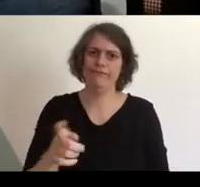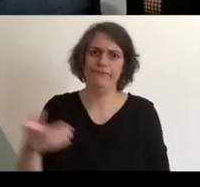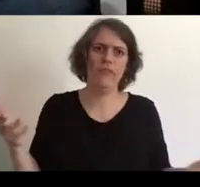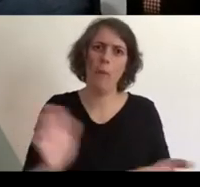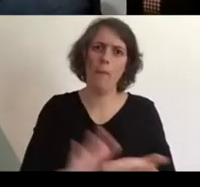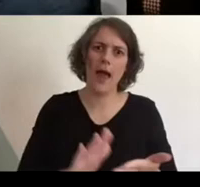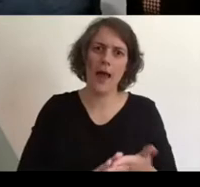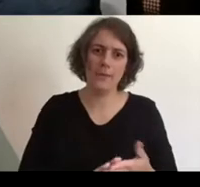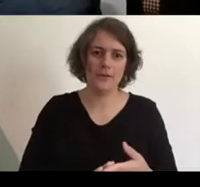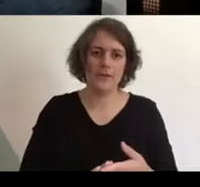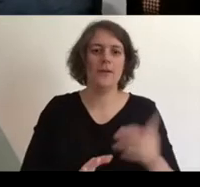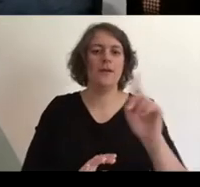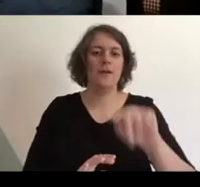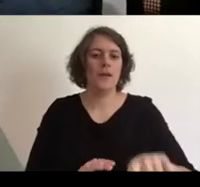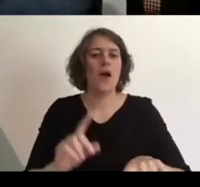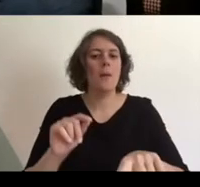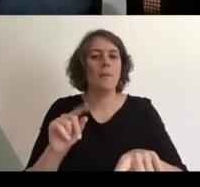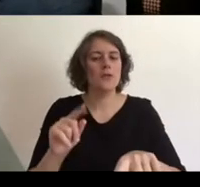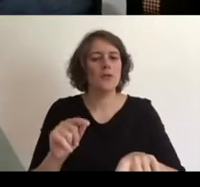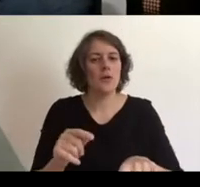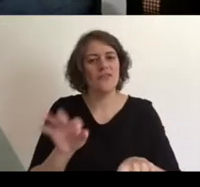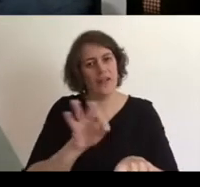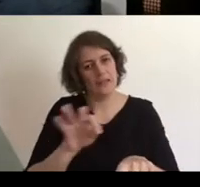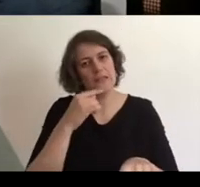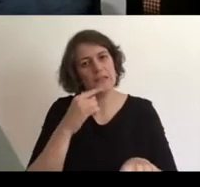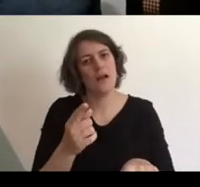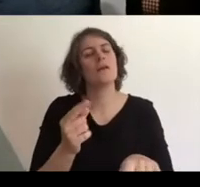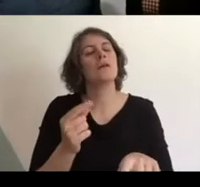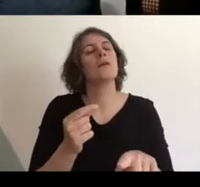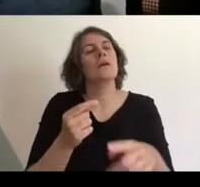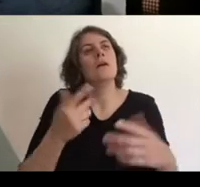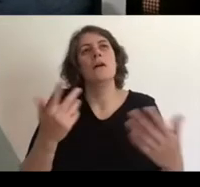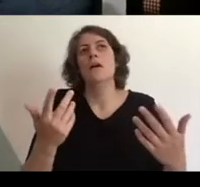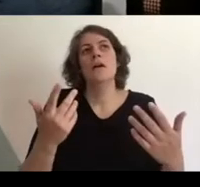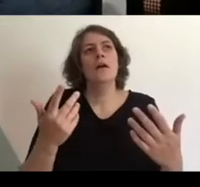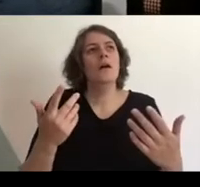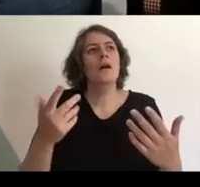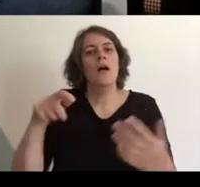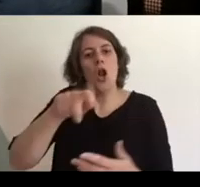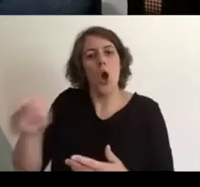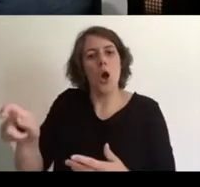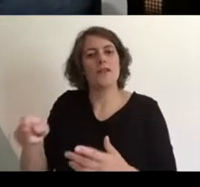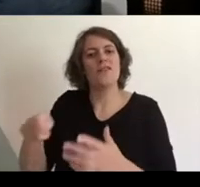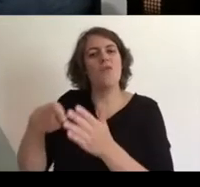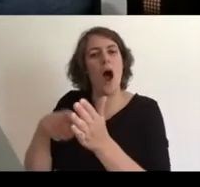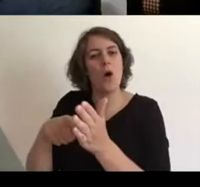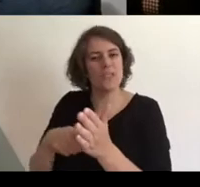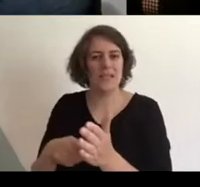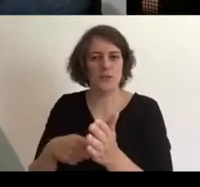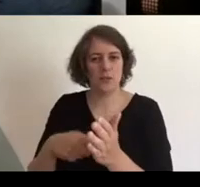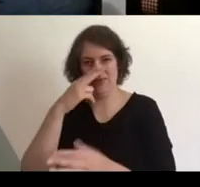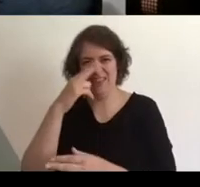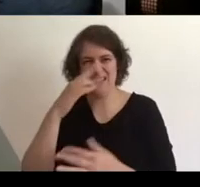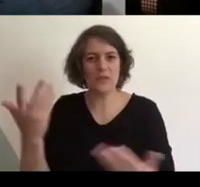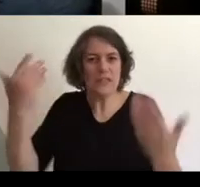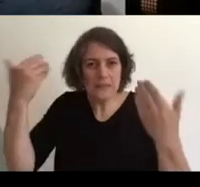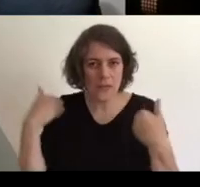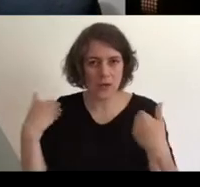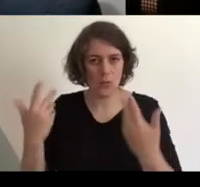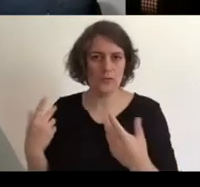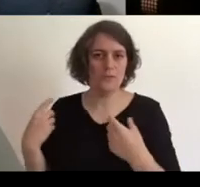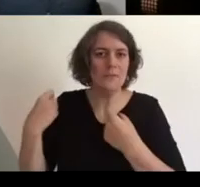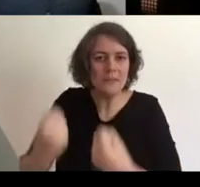nicht berücksichtigt, welche Voraussetzungen jeder Mensch mit sich bringt, ne? Also das könnte man ja auch auf Schulsystem zum Beispiel